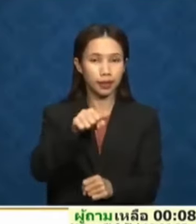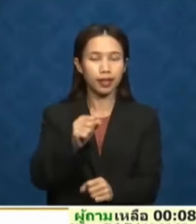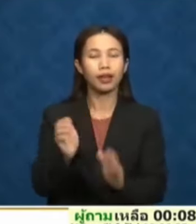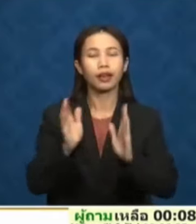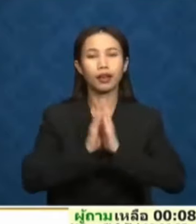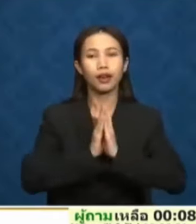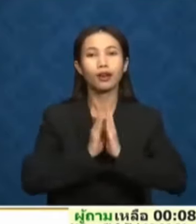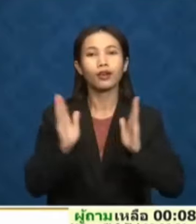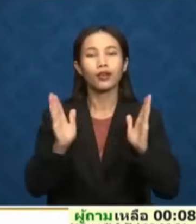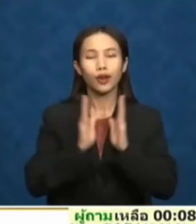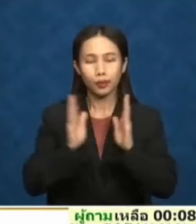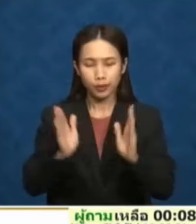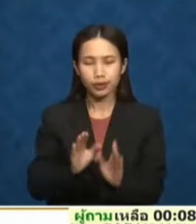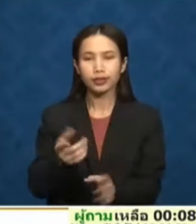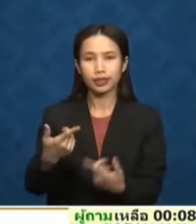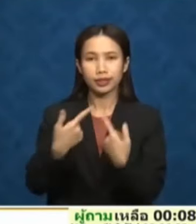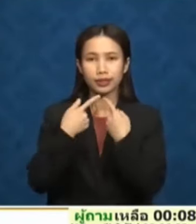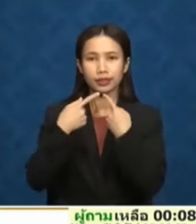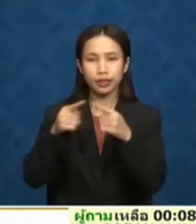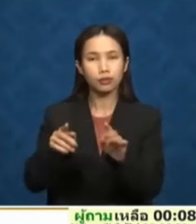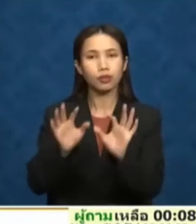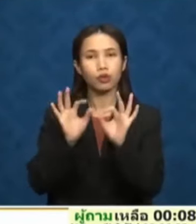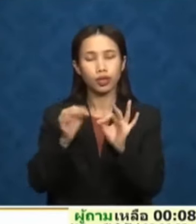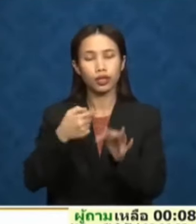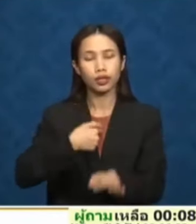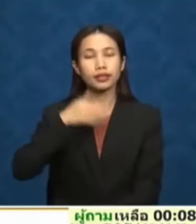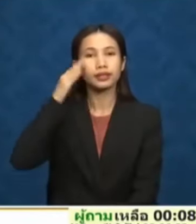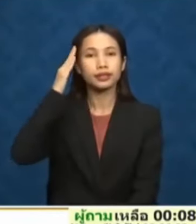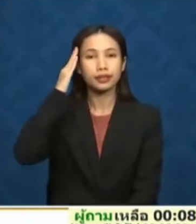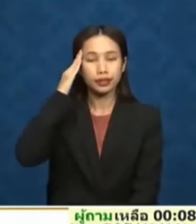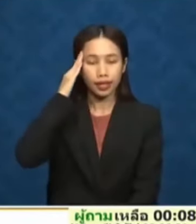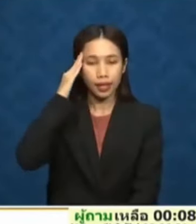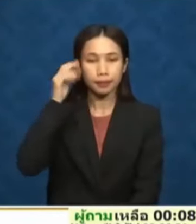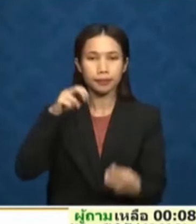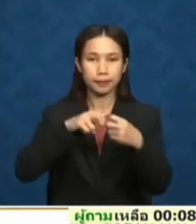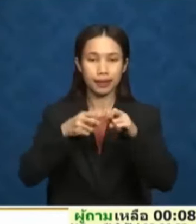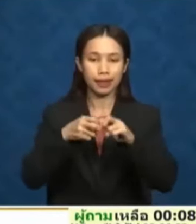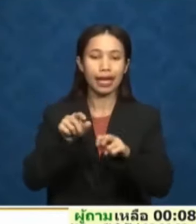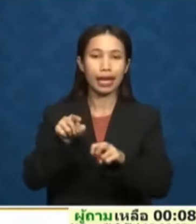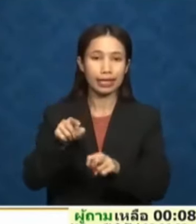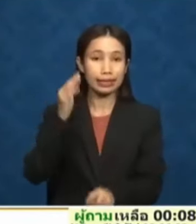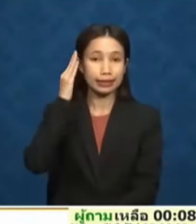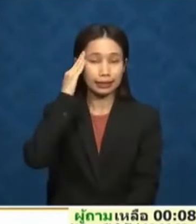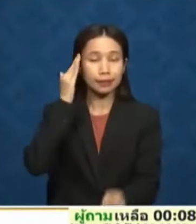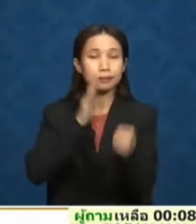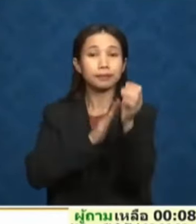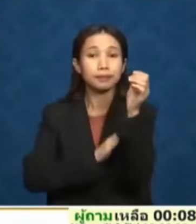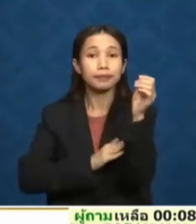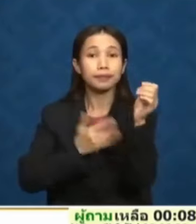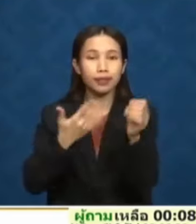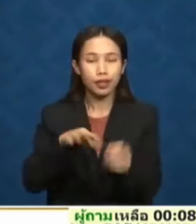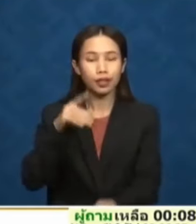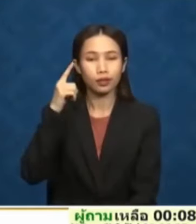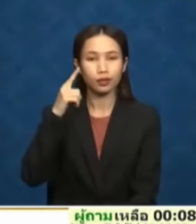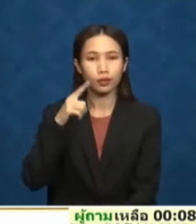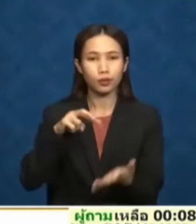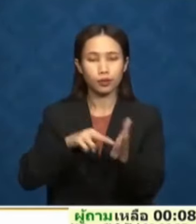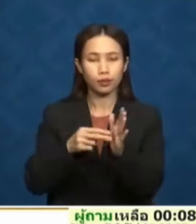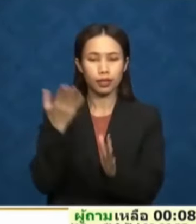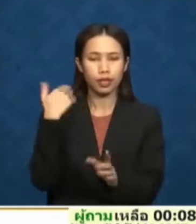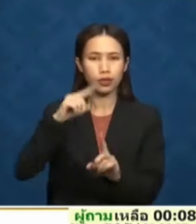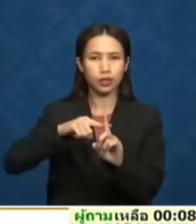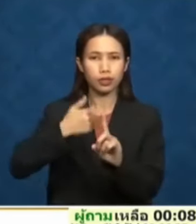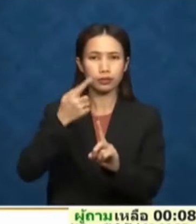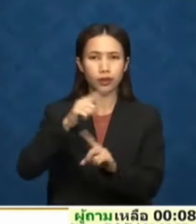ขอบพระคุณที่ท่านยืนยันนะคะว่าท่านก็ทราบถึงปัญหานี้มาตั้งนานแล้วนะคะเพราะว่าเมื่อวันที่ 1011